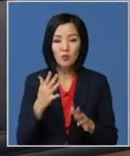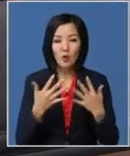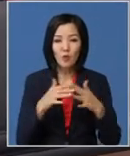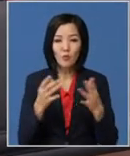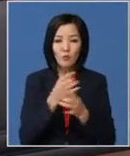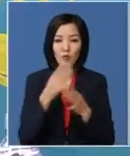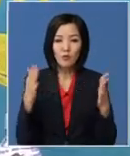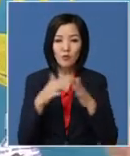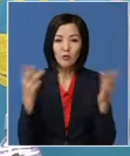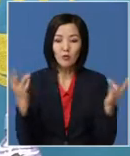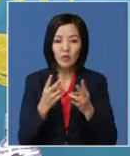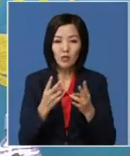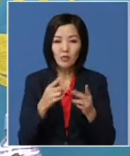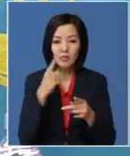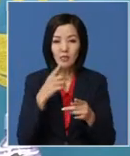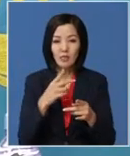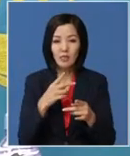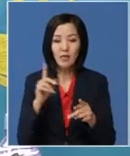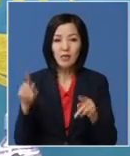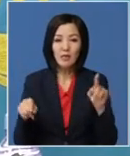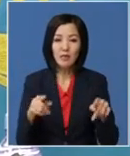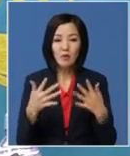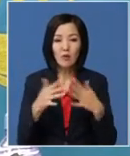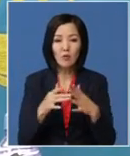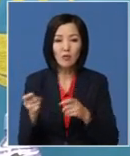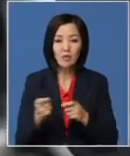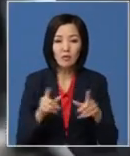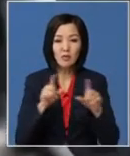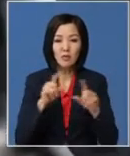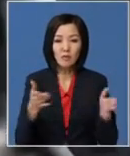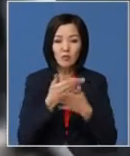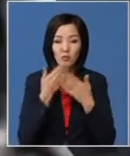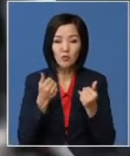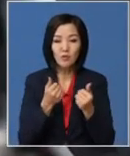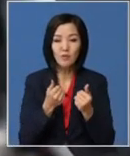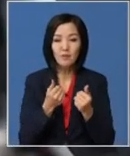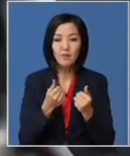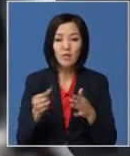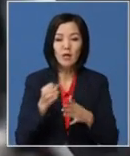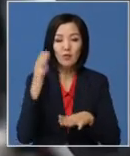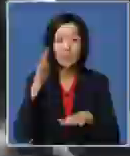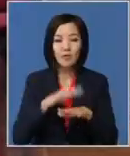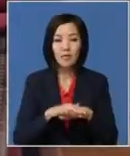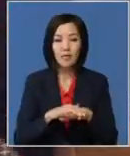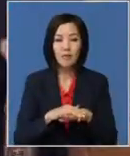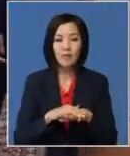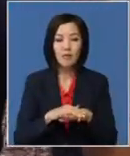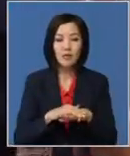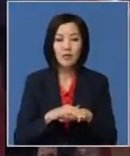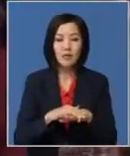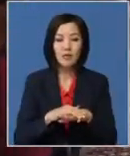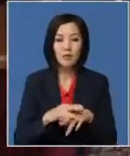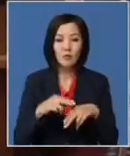мәдениет ошақтарының қажеттігін жеткізді. Ал кейбір ауылдарда тіпті әкімшілік ғимараты жоқтың қасы деді. Аудан әкімі облыс басшылығынан осы мәселеге